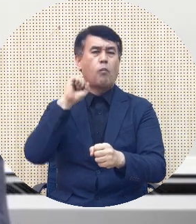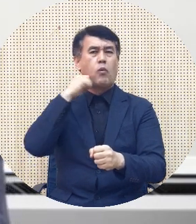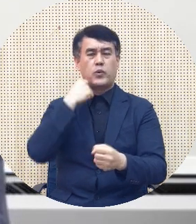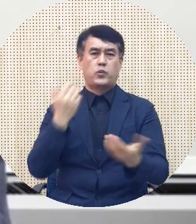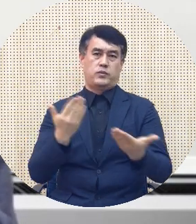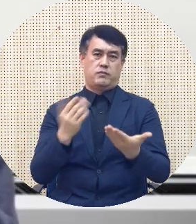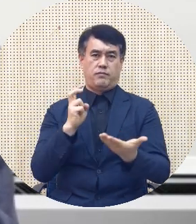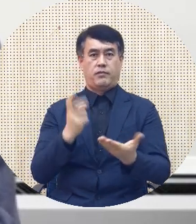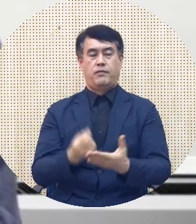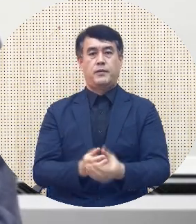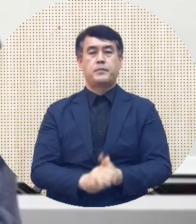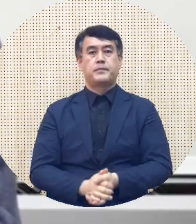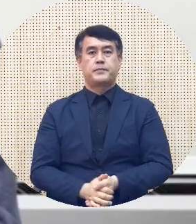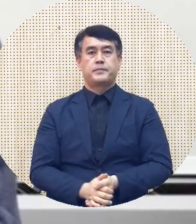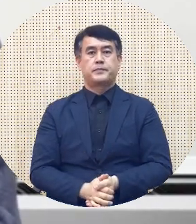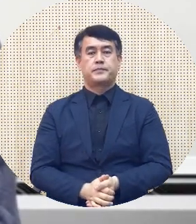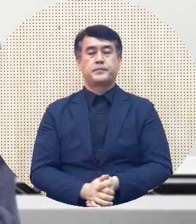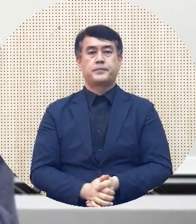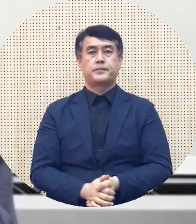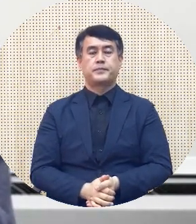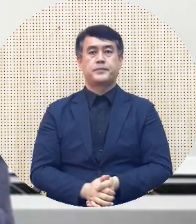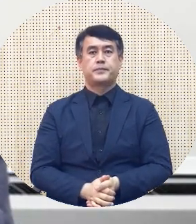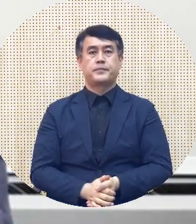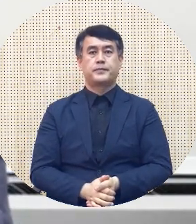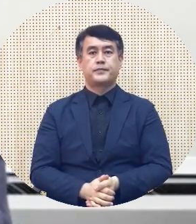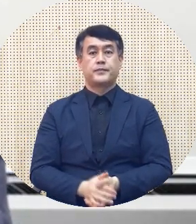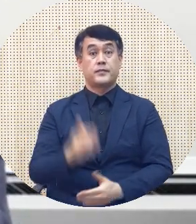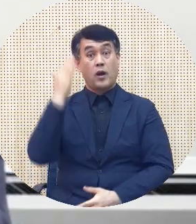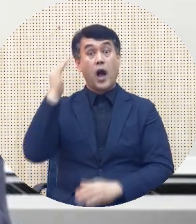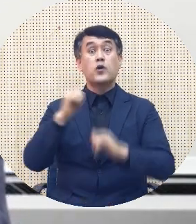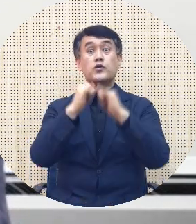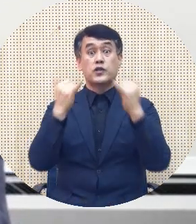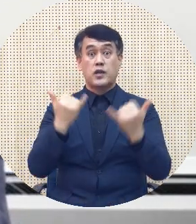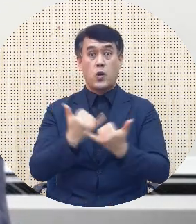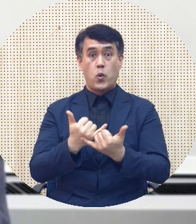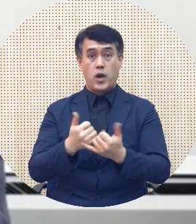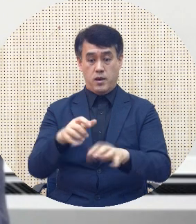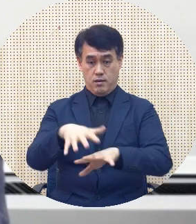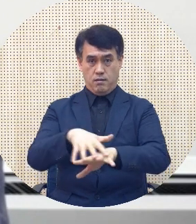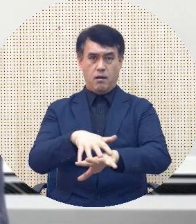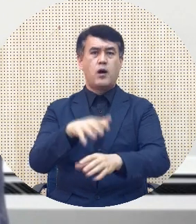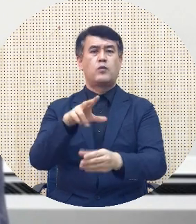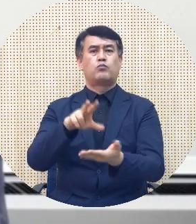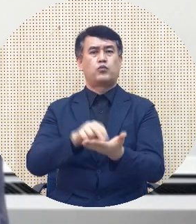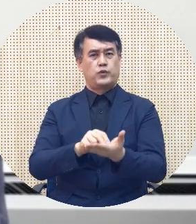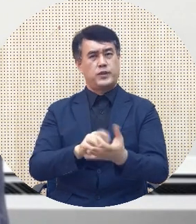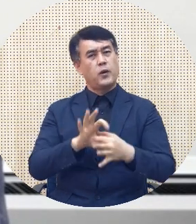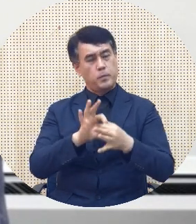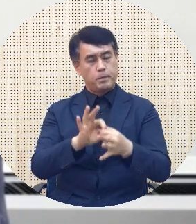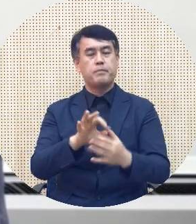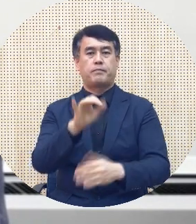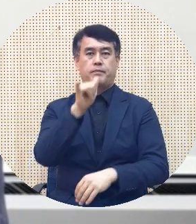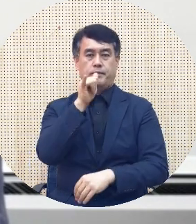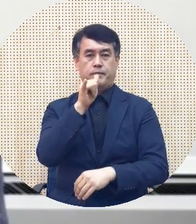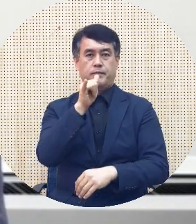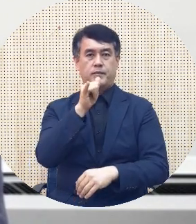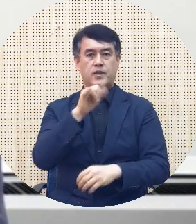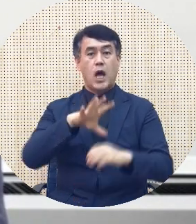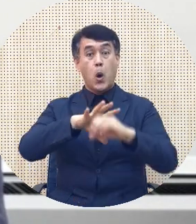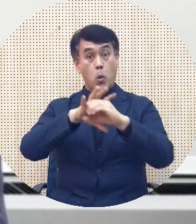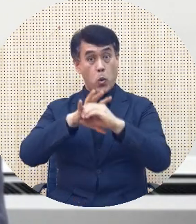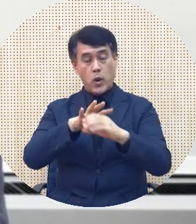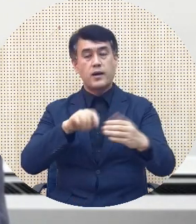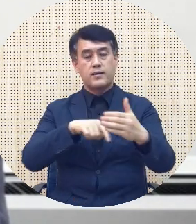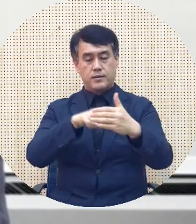아닐까 싶습니다. 우리 사회 전체의 구조적인 문제와도 연관이 되어 있고 코로나19